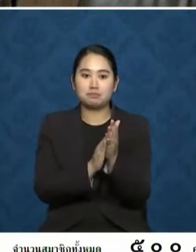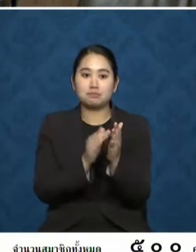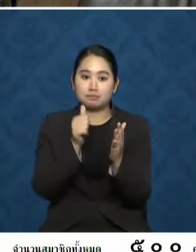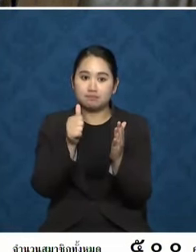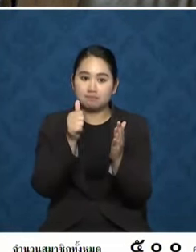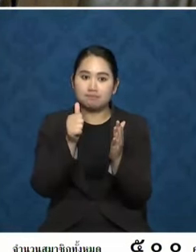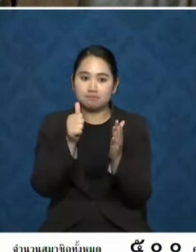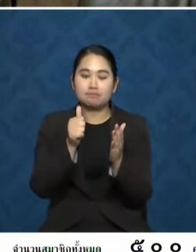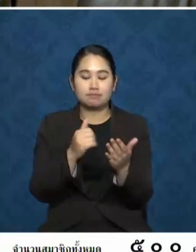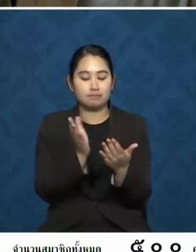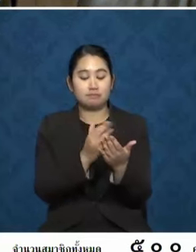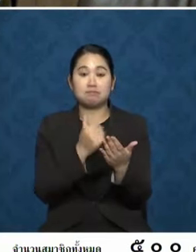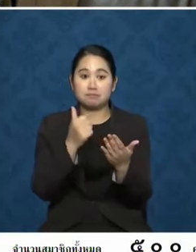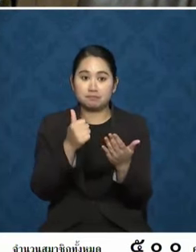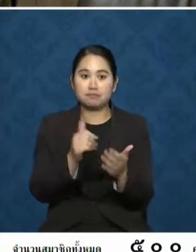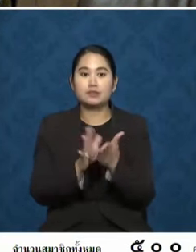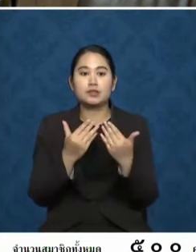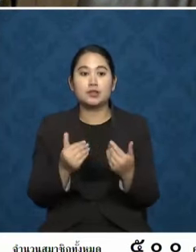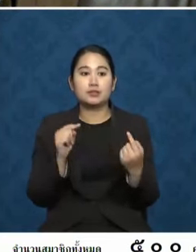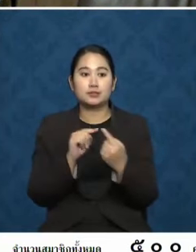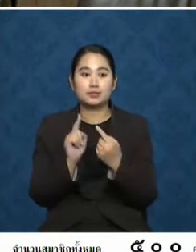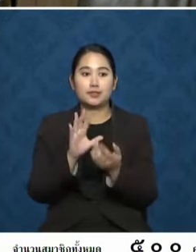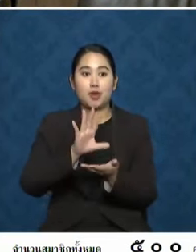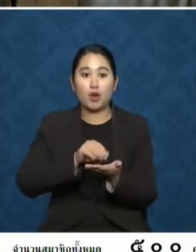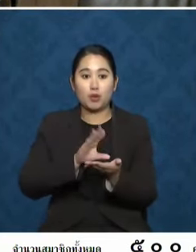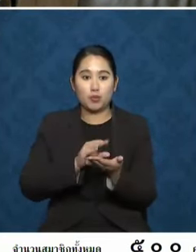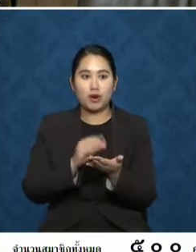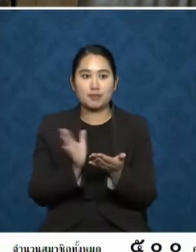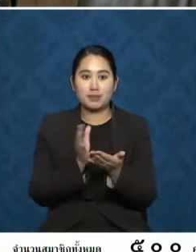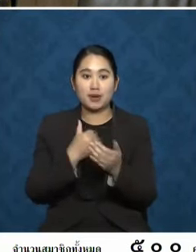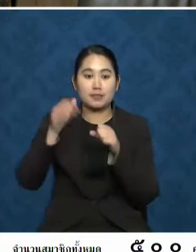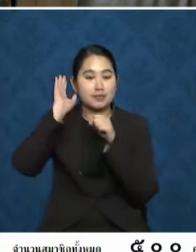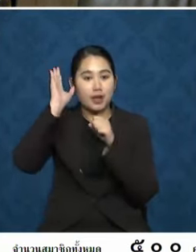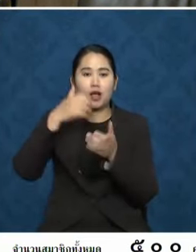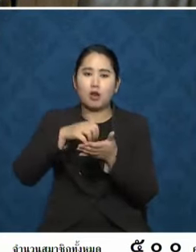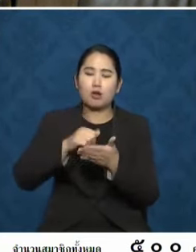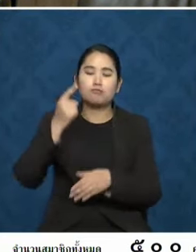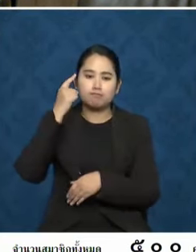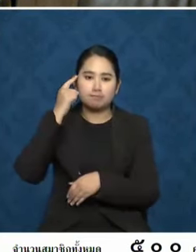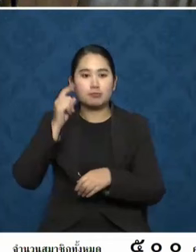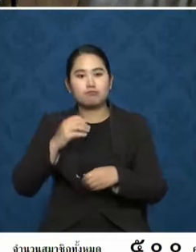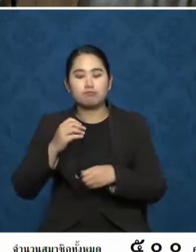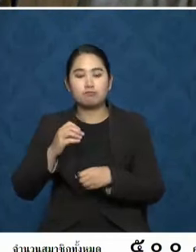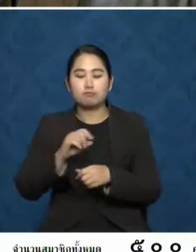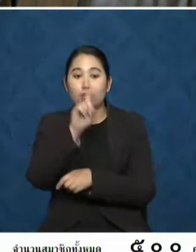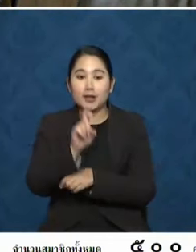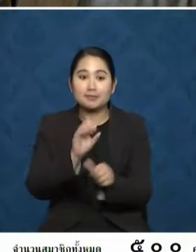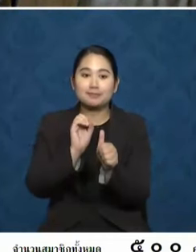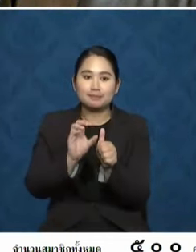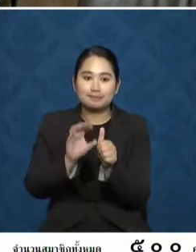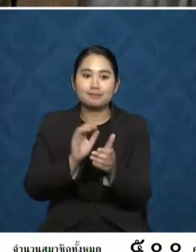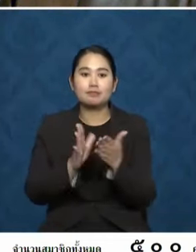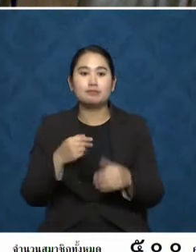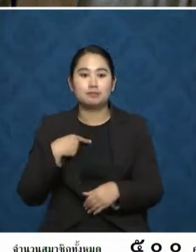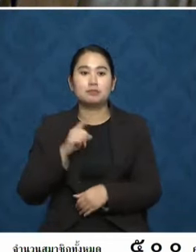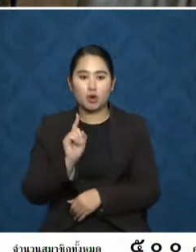ท่านพ.อ.ะทผู้มาชิจแงส่นสำหรบข้มูทผมอภิปลาย เป็ทงคามคดเห็น เป็คำถาม แลเปข้เสนอแครัซึ่งจะ